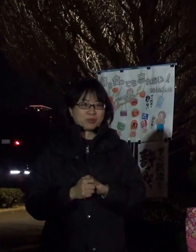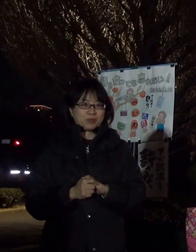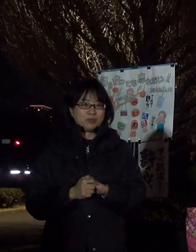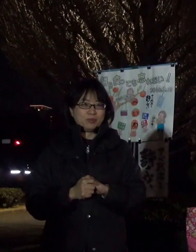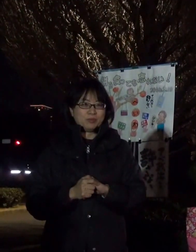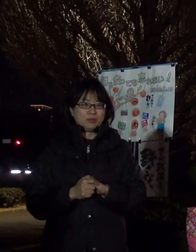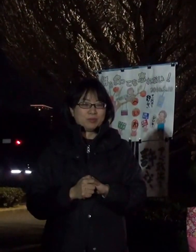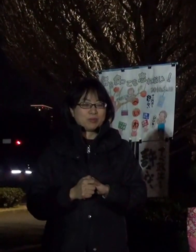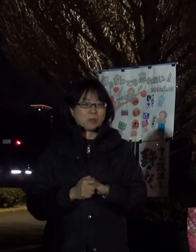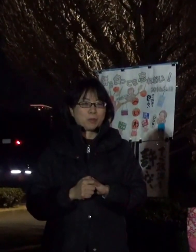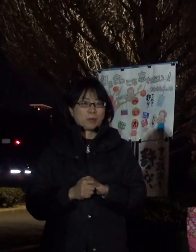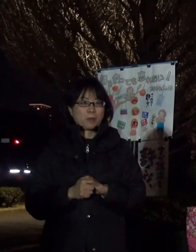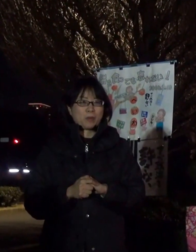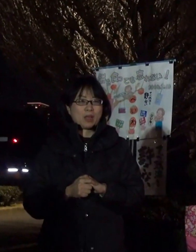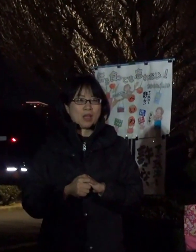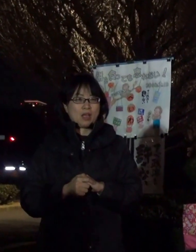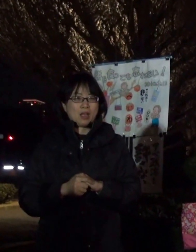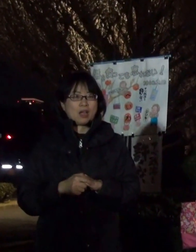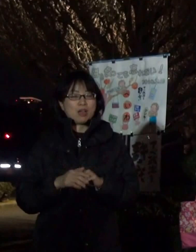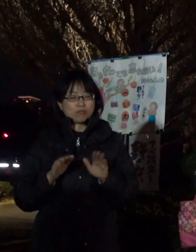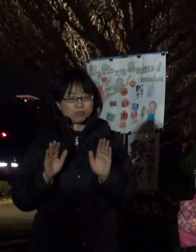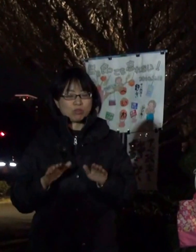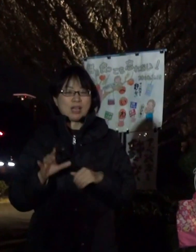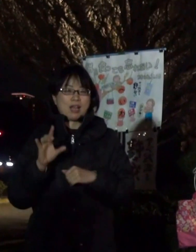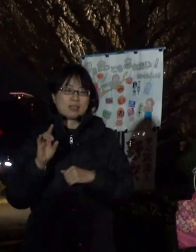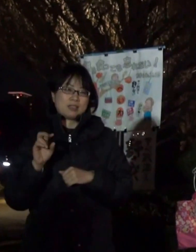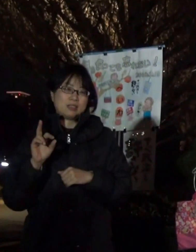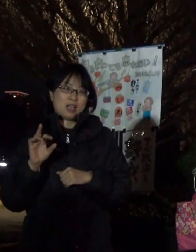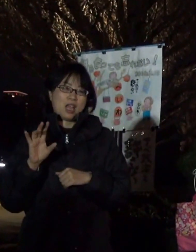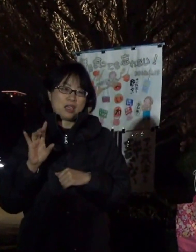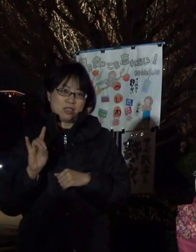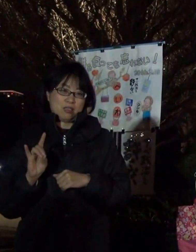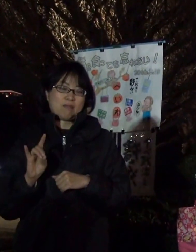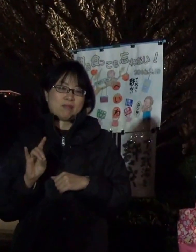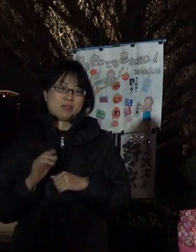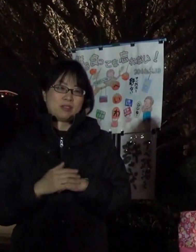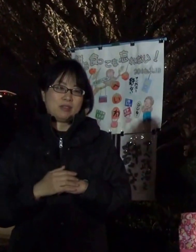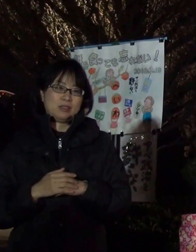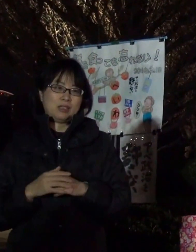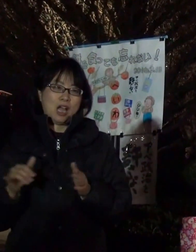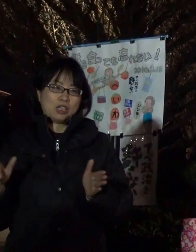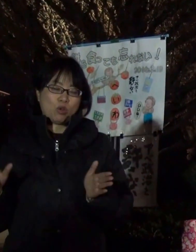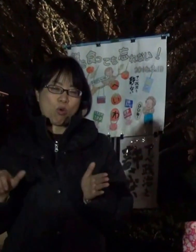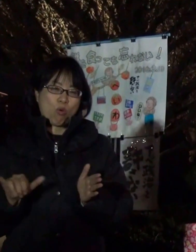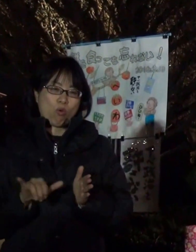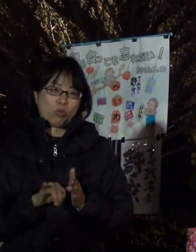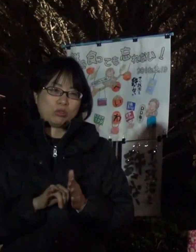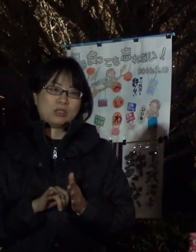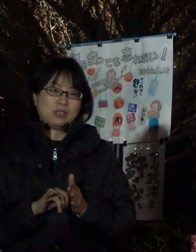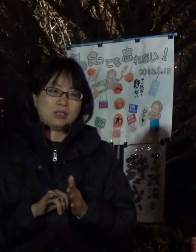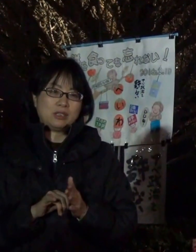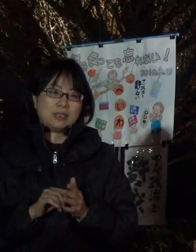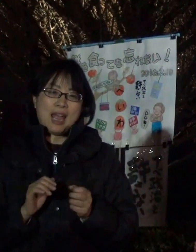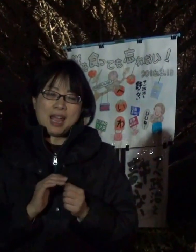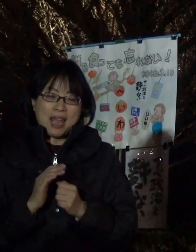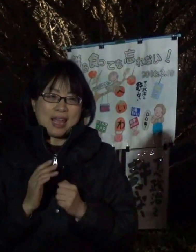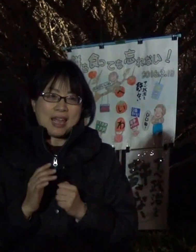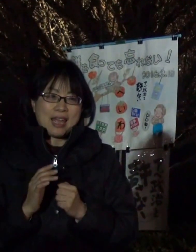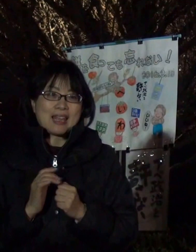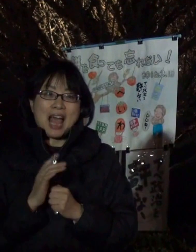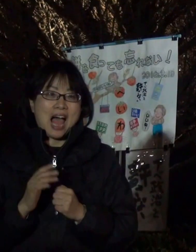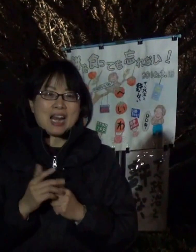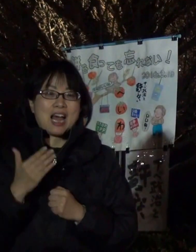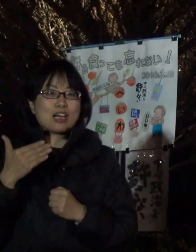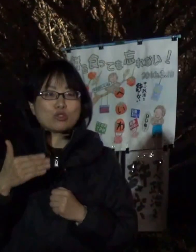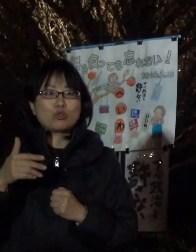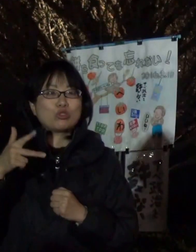ました。こんなね、奇跡って本当一生のうち宝くじ当たるより全然幸せな